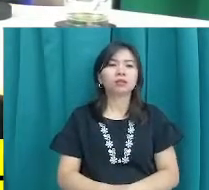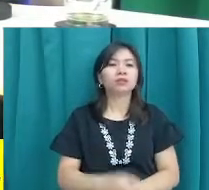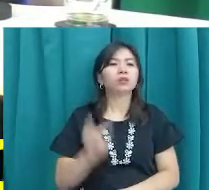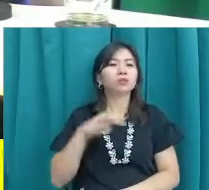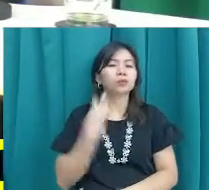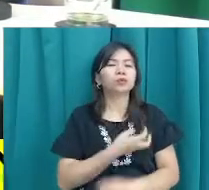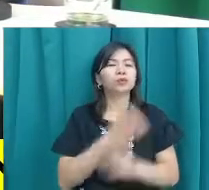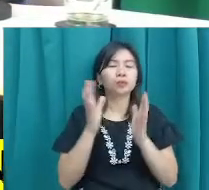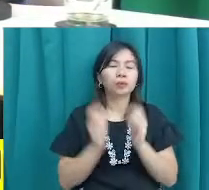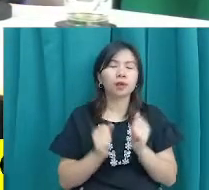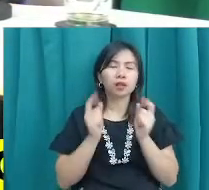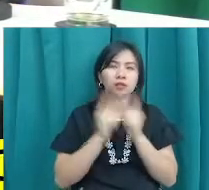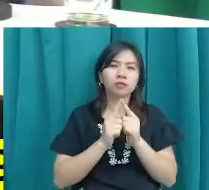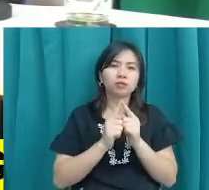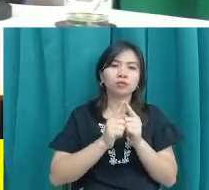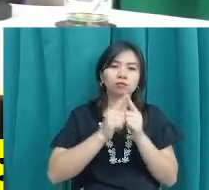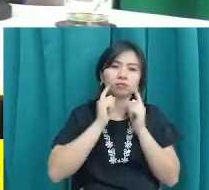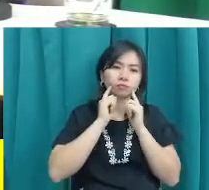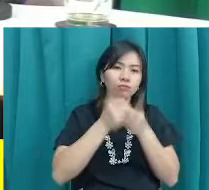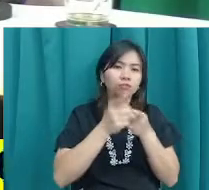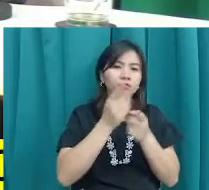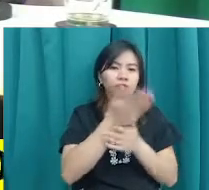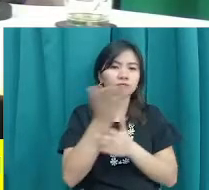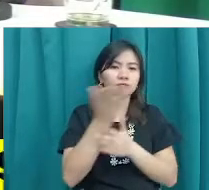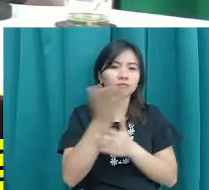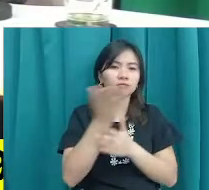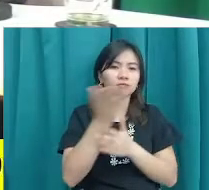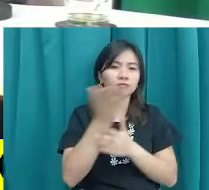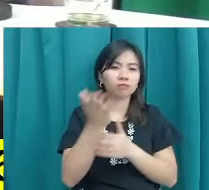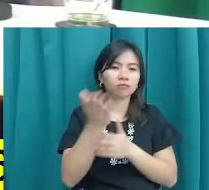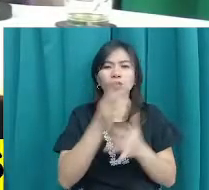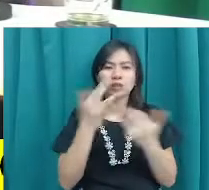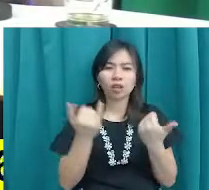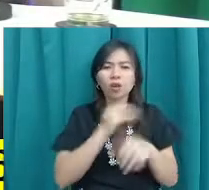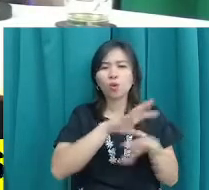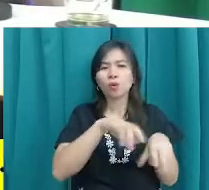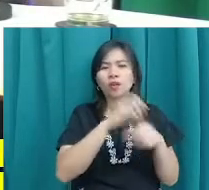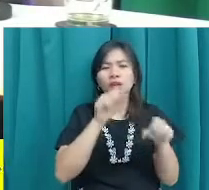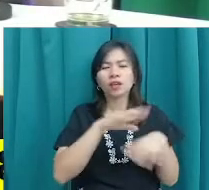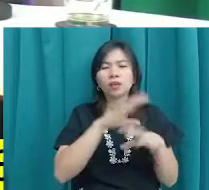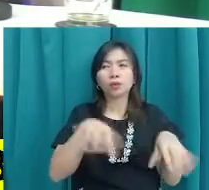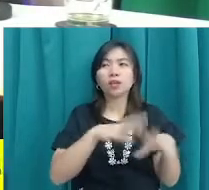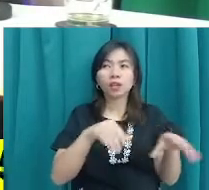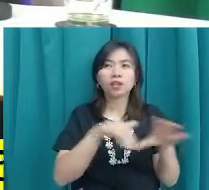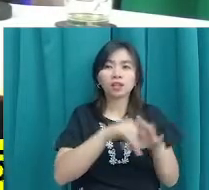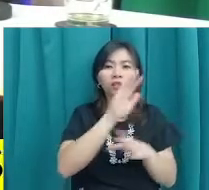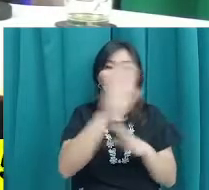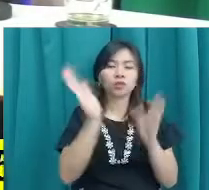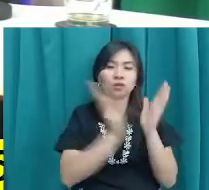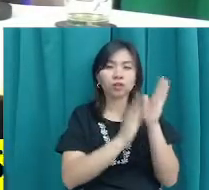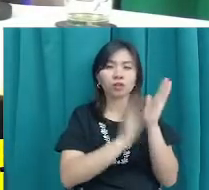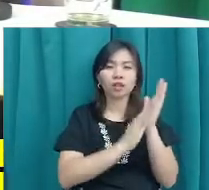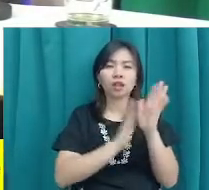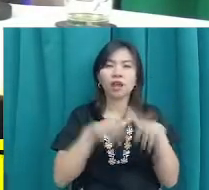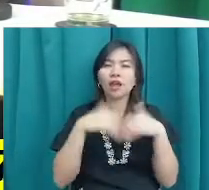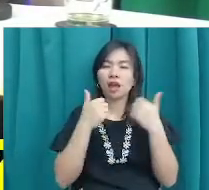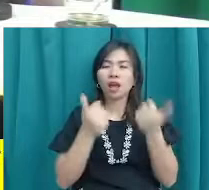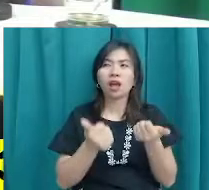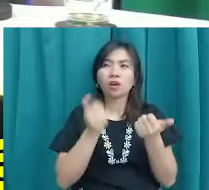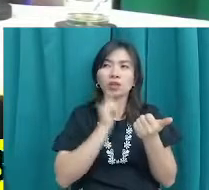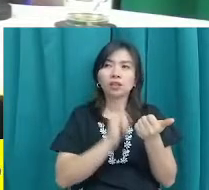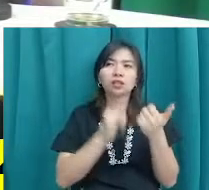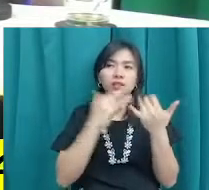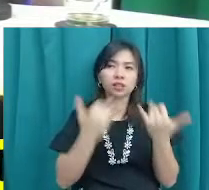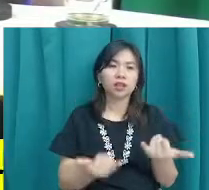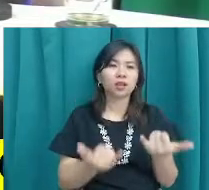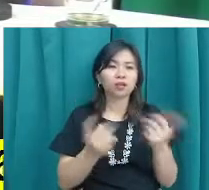kayo bigyan ng isang tanong. Humahataw ka ba ngayon sa school? Ilan na nung last Sunday simula nang binalik yung face-to-face, ilan na